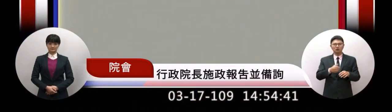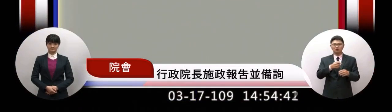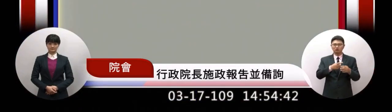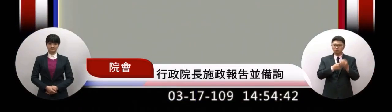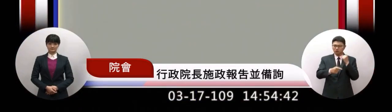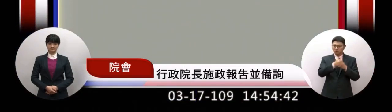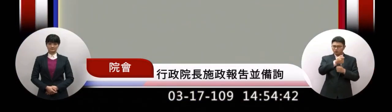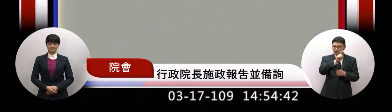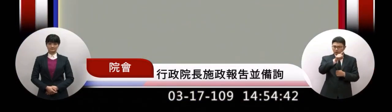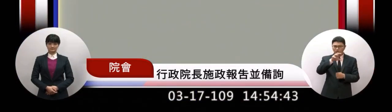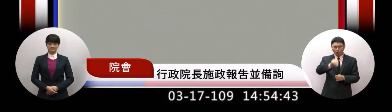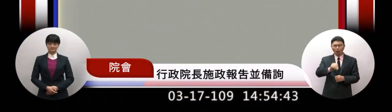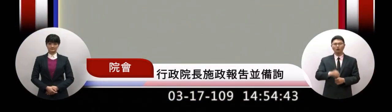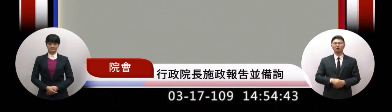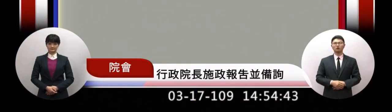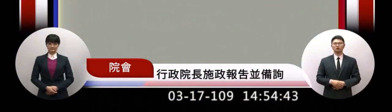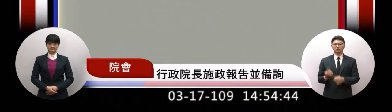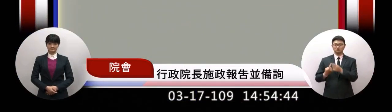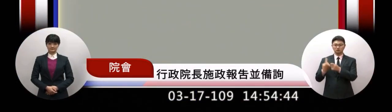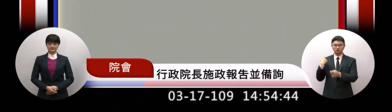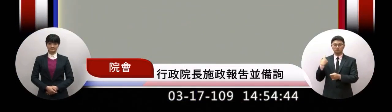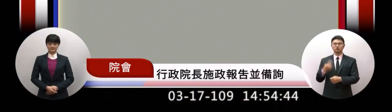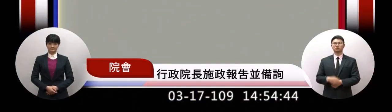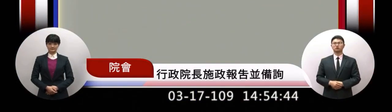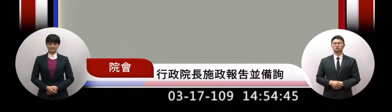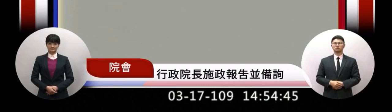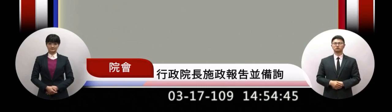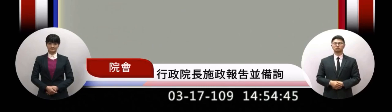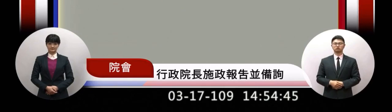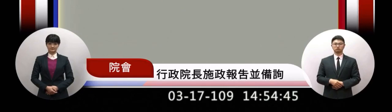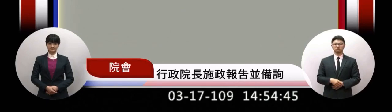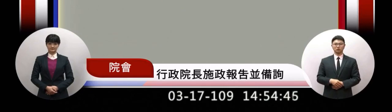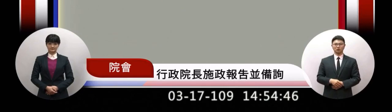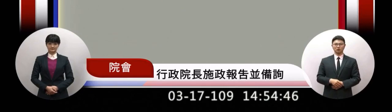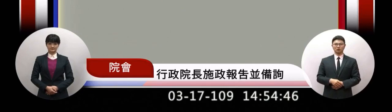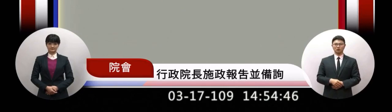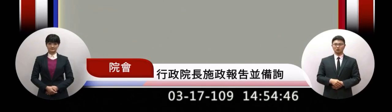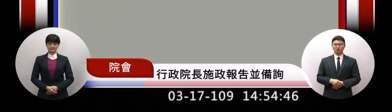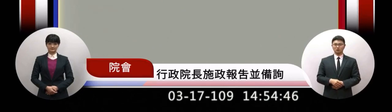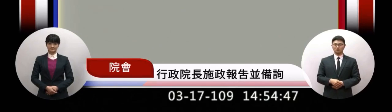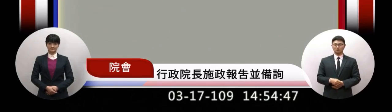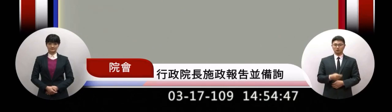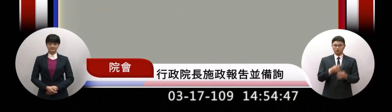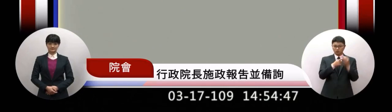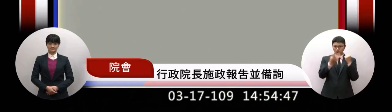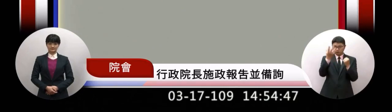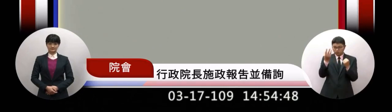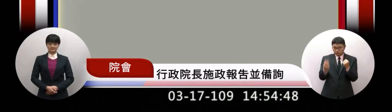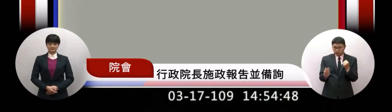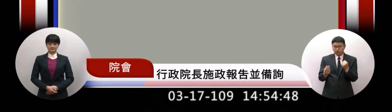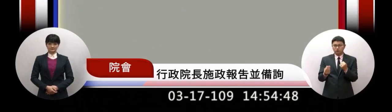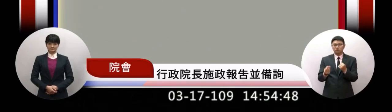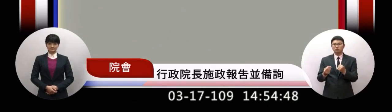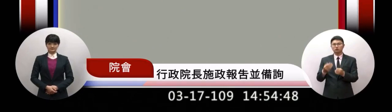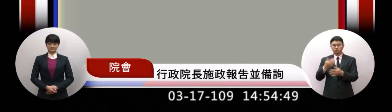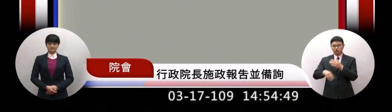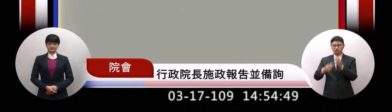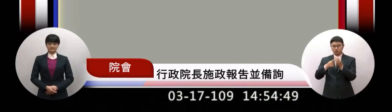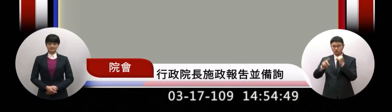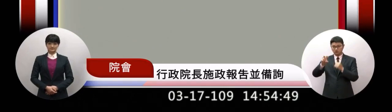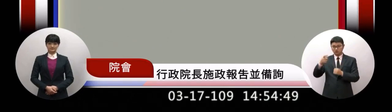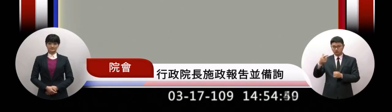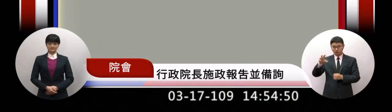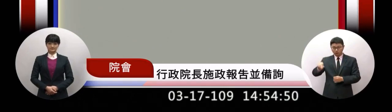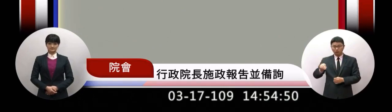51万件，去年有明显的下降， 26万件。不